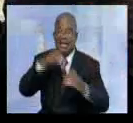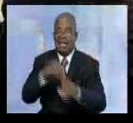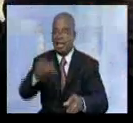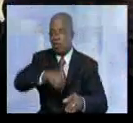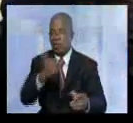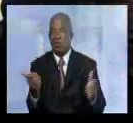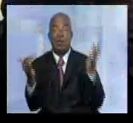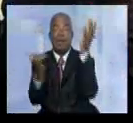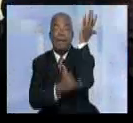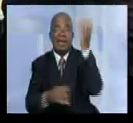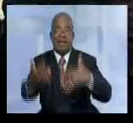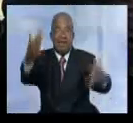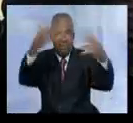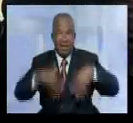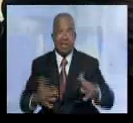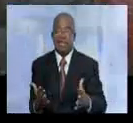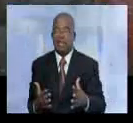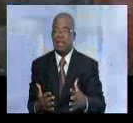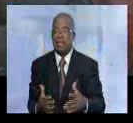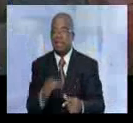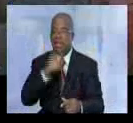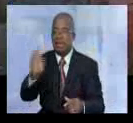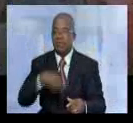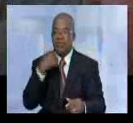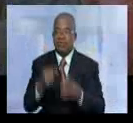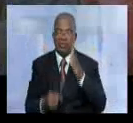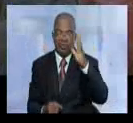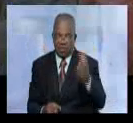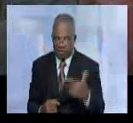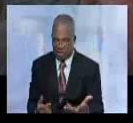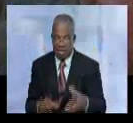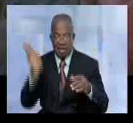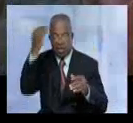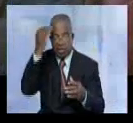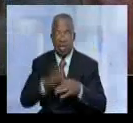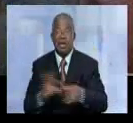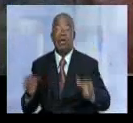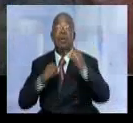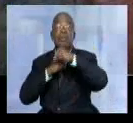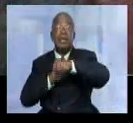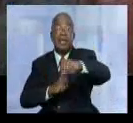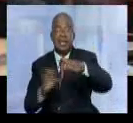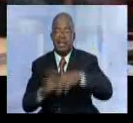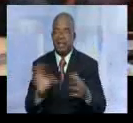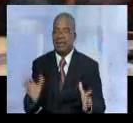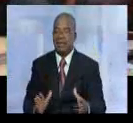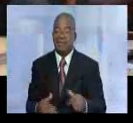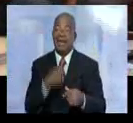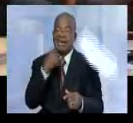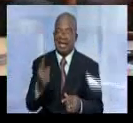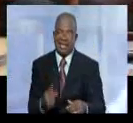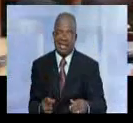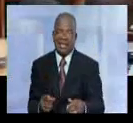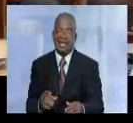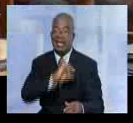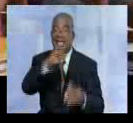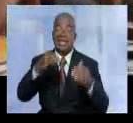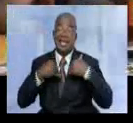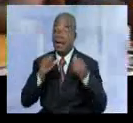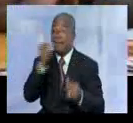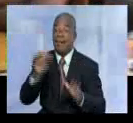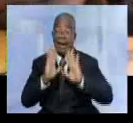La quiétude de ces militaires repose sur les assurances que leur a données le ministre Paul Kofi Kofi au nom du président de la